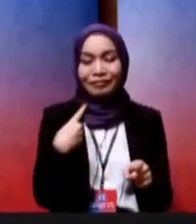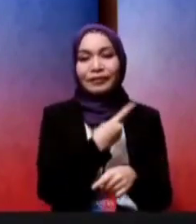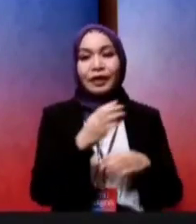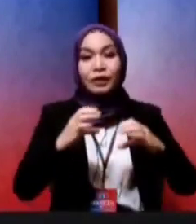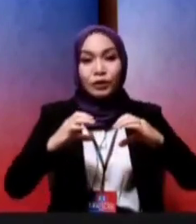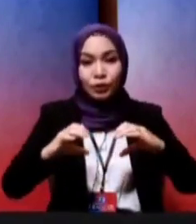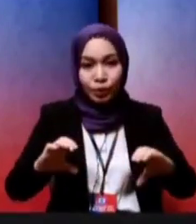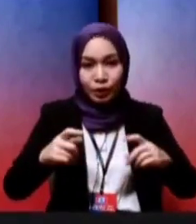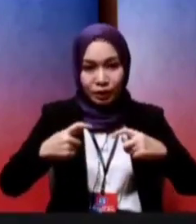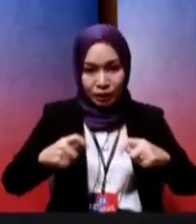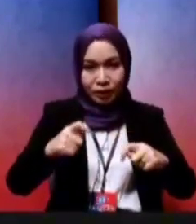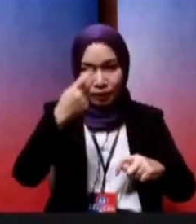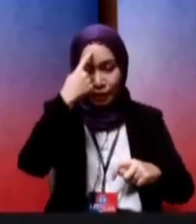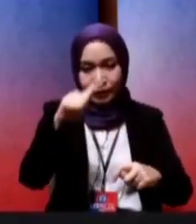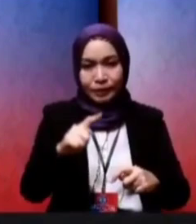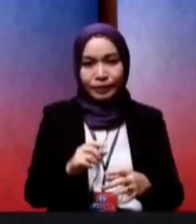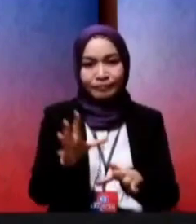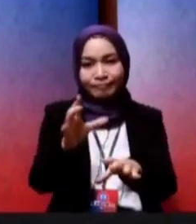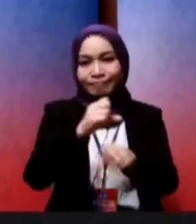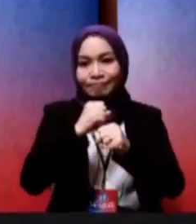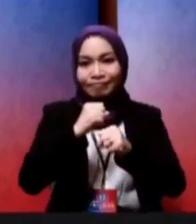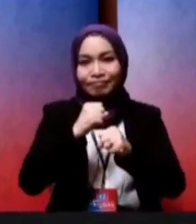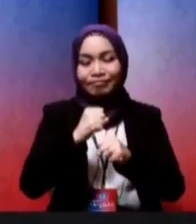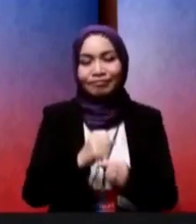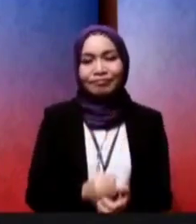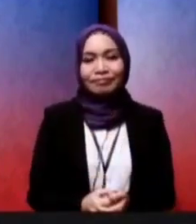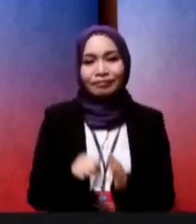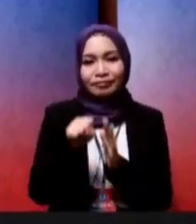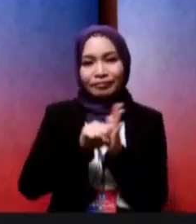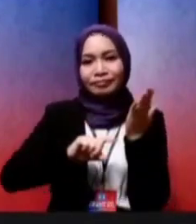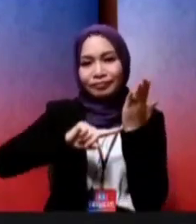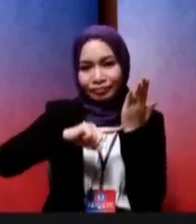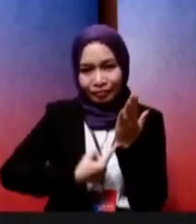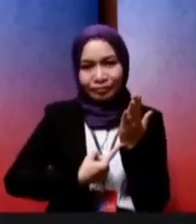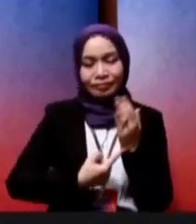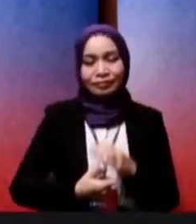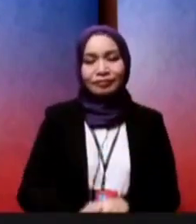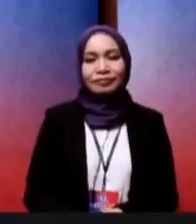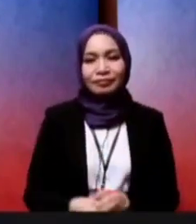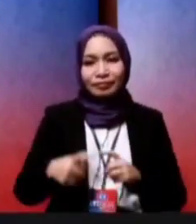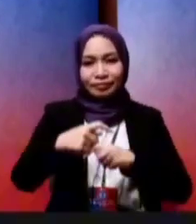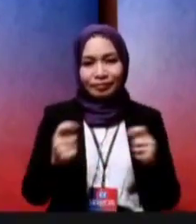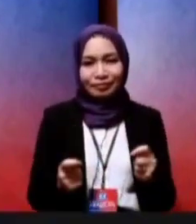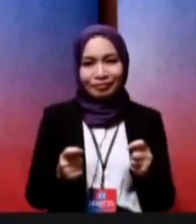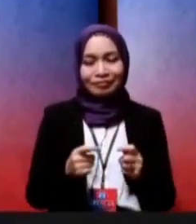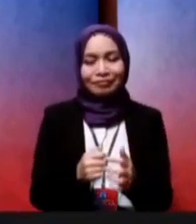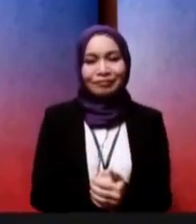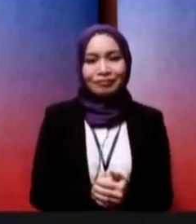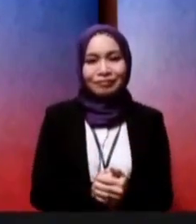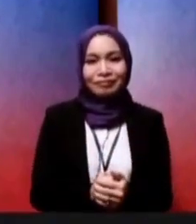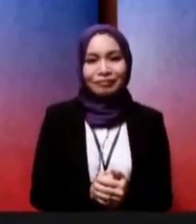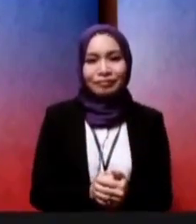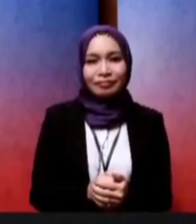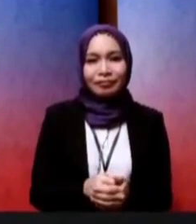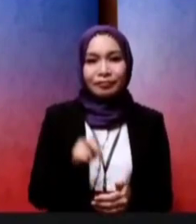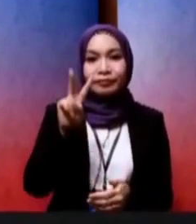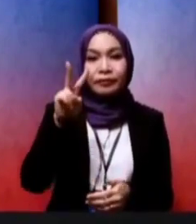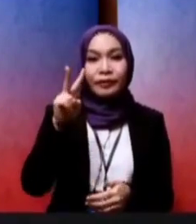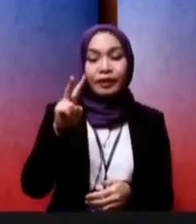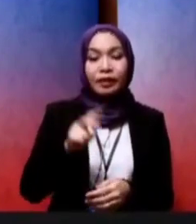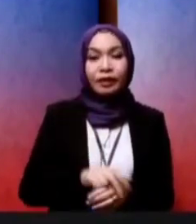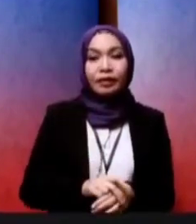Lestari yang kekal untuk dipertahan yang dilaungkan pada 12 September 1998